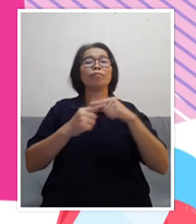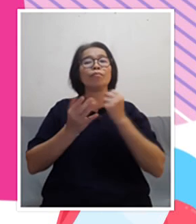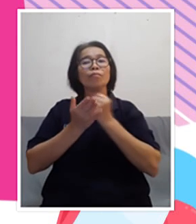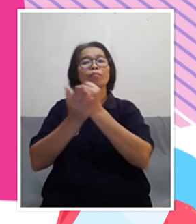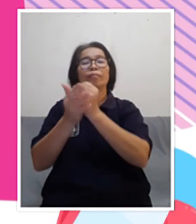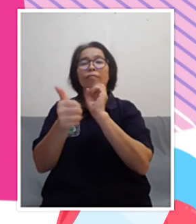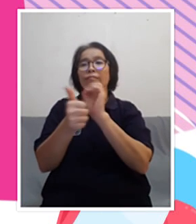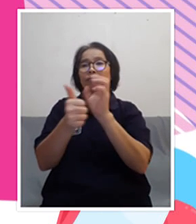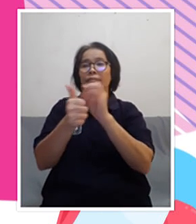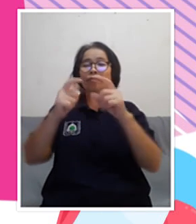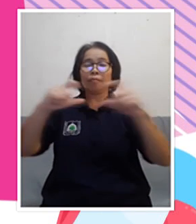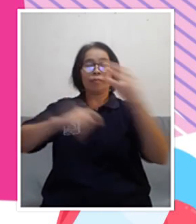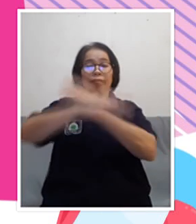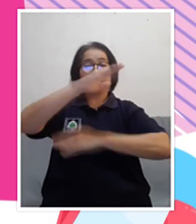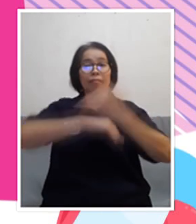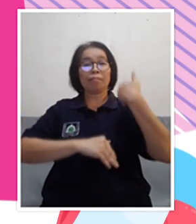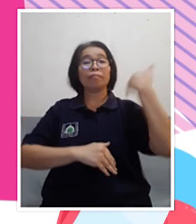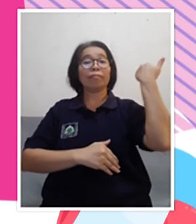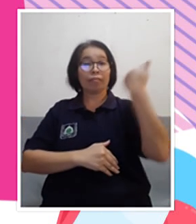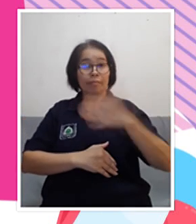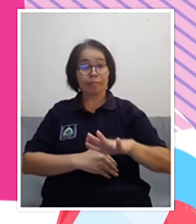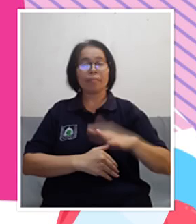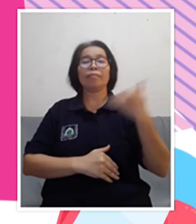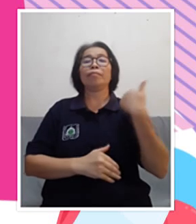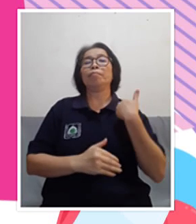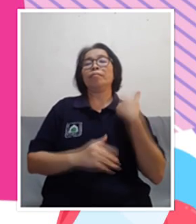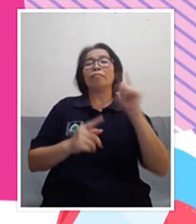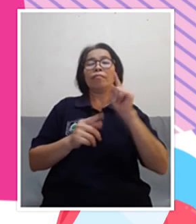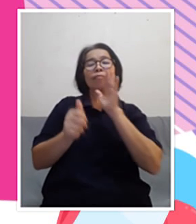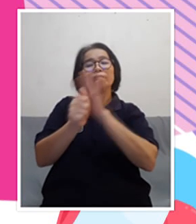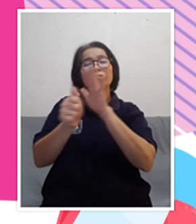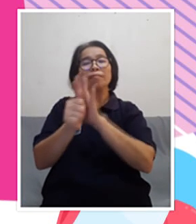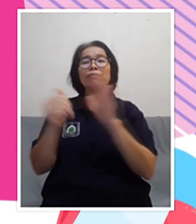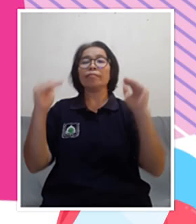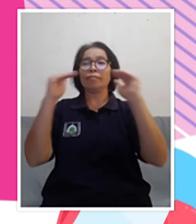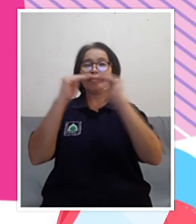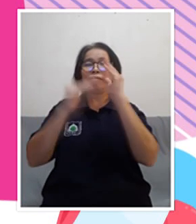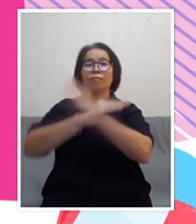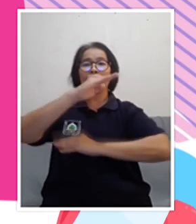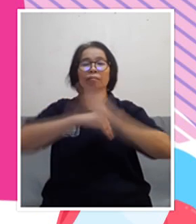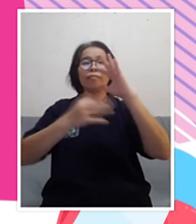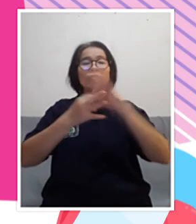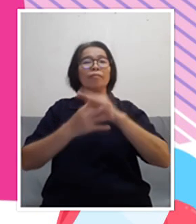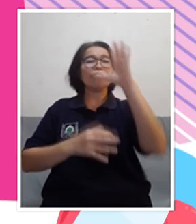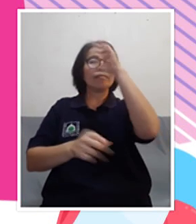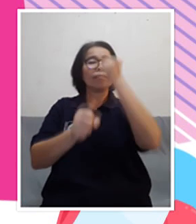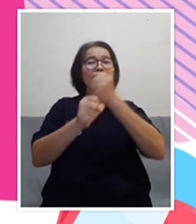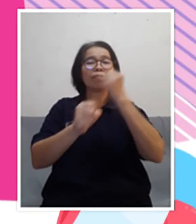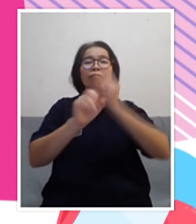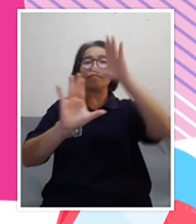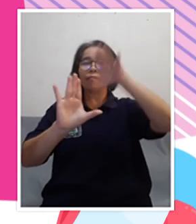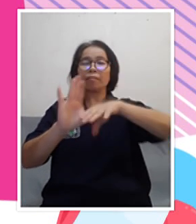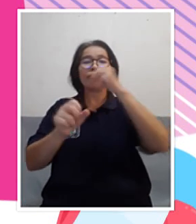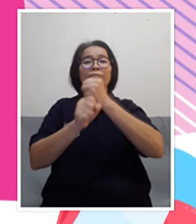นพิการที่มีบัตรประจำตัวคนพิการแล้วจะได้รับการคุ้มครองสิทธิคนพิการด้านการประกอบอาชีพและการมีงานท